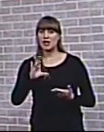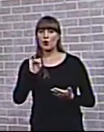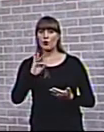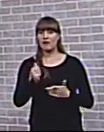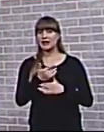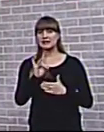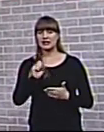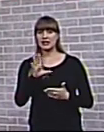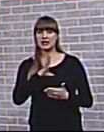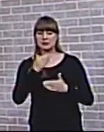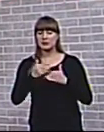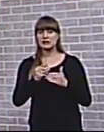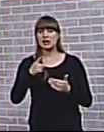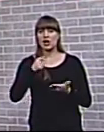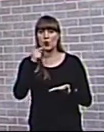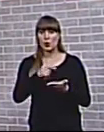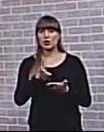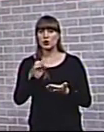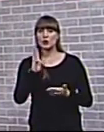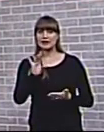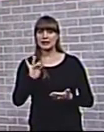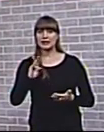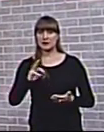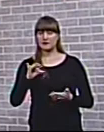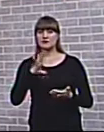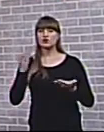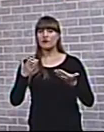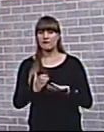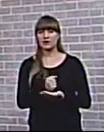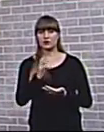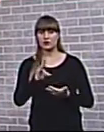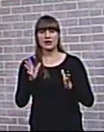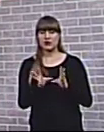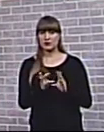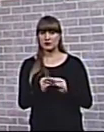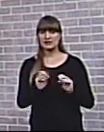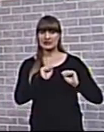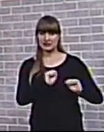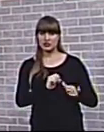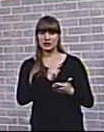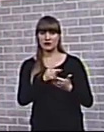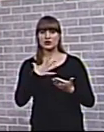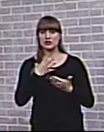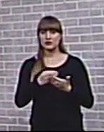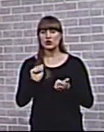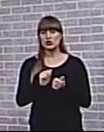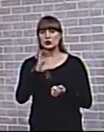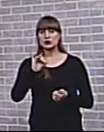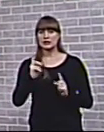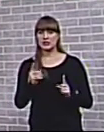несколько раз была близка к голу. Но Никита Медведев снова выручил и вместе с непроходимой защитой довел свою сухую серию